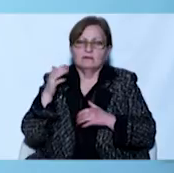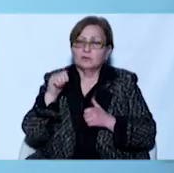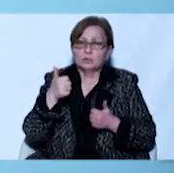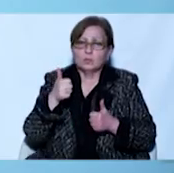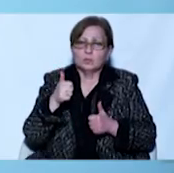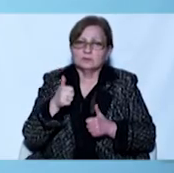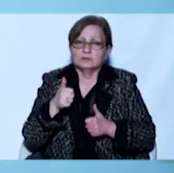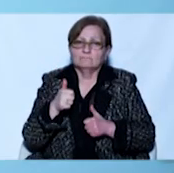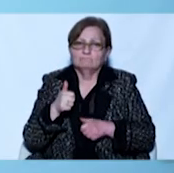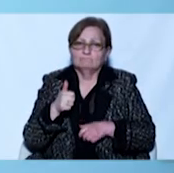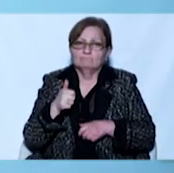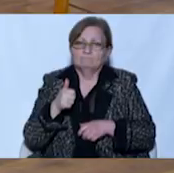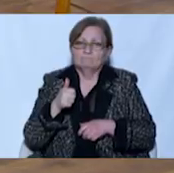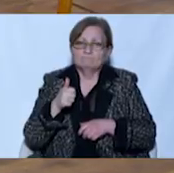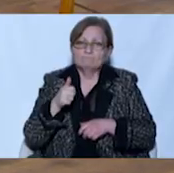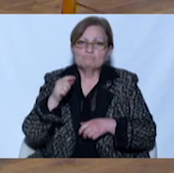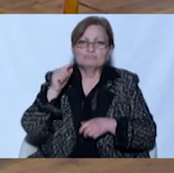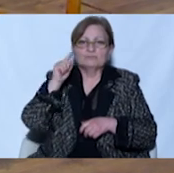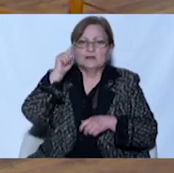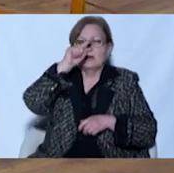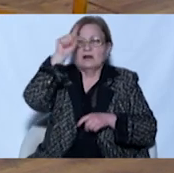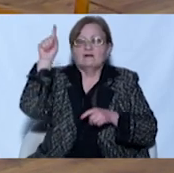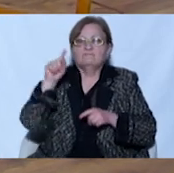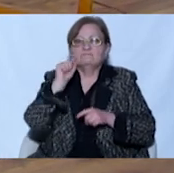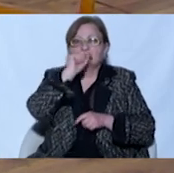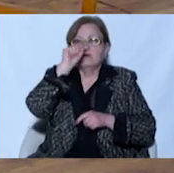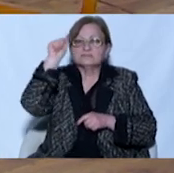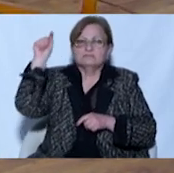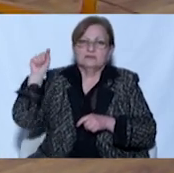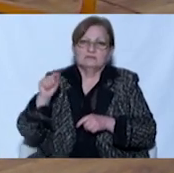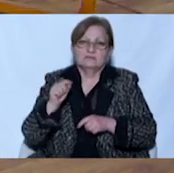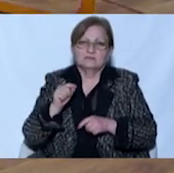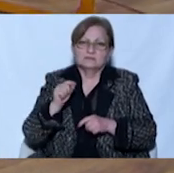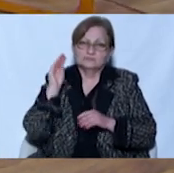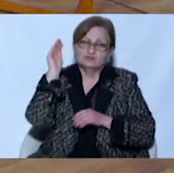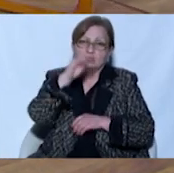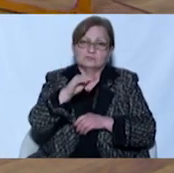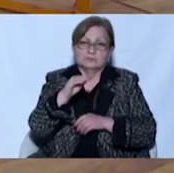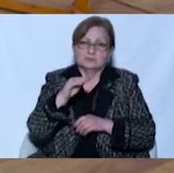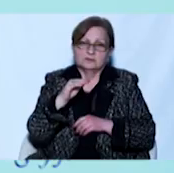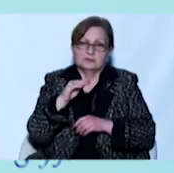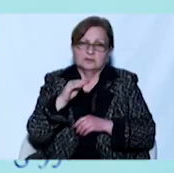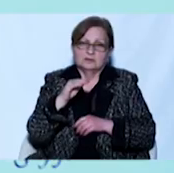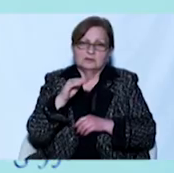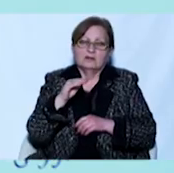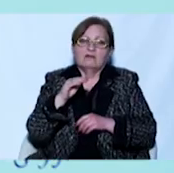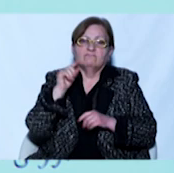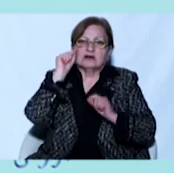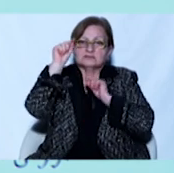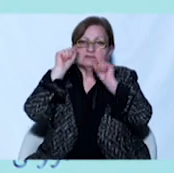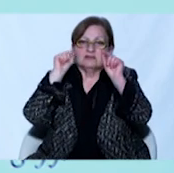ბოლოს წერია სიტყვა ვარსკვლავები. ჩავსვათ სწორი ფორმით სიტყვა